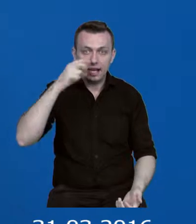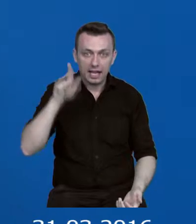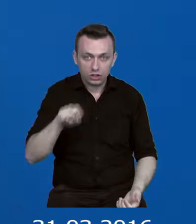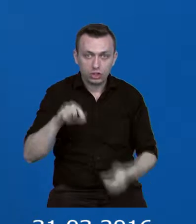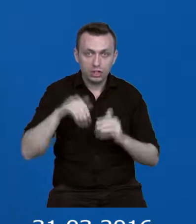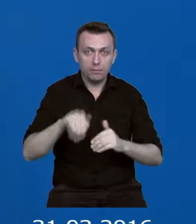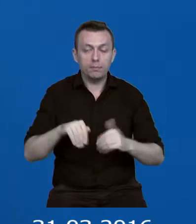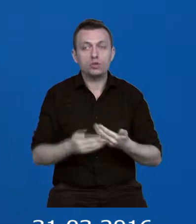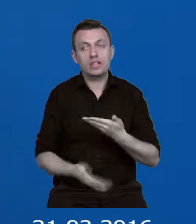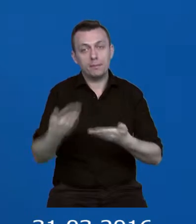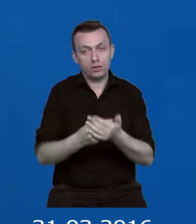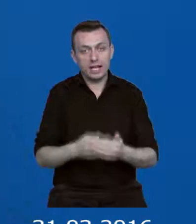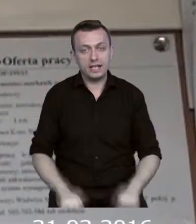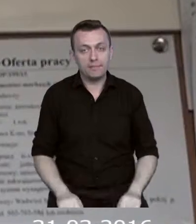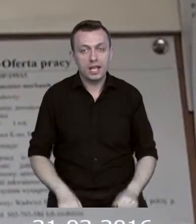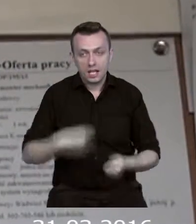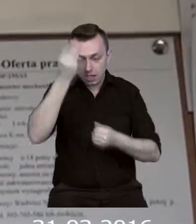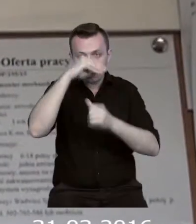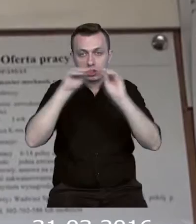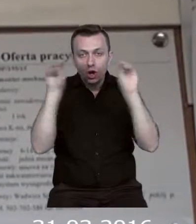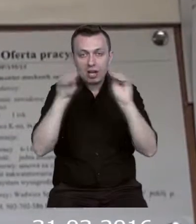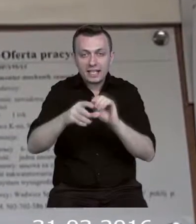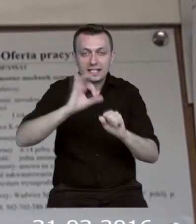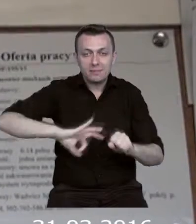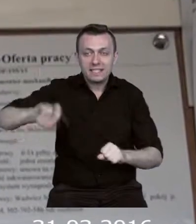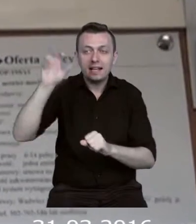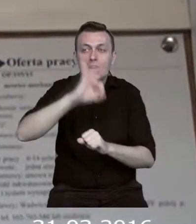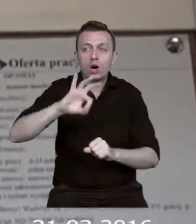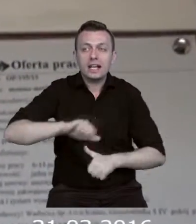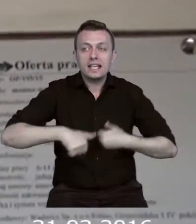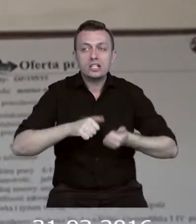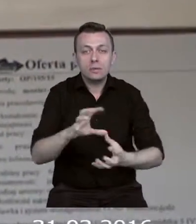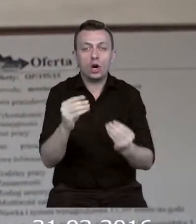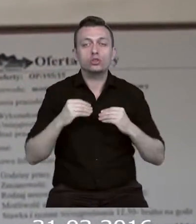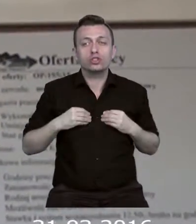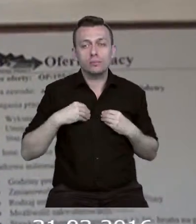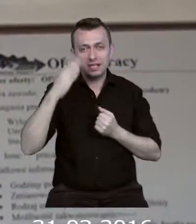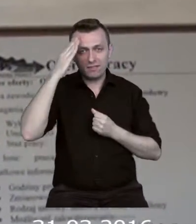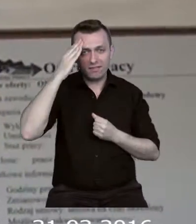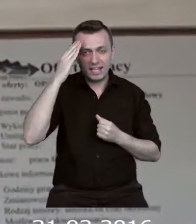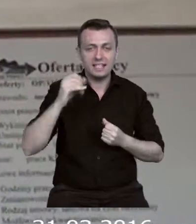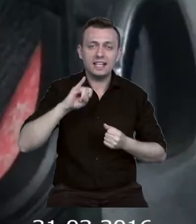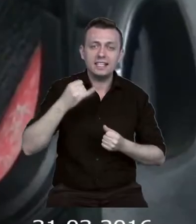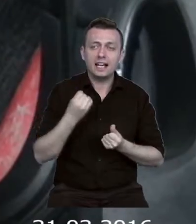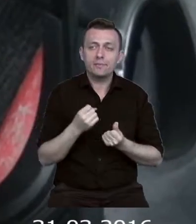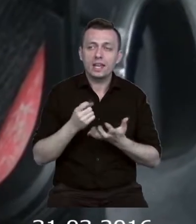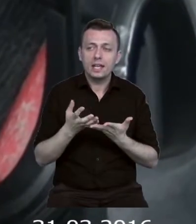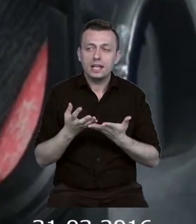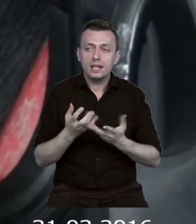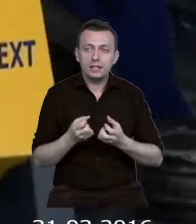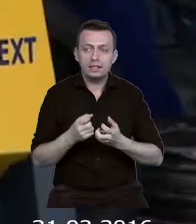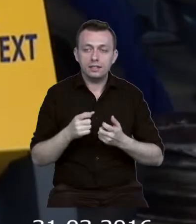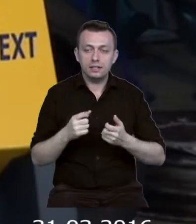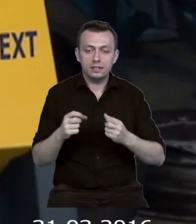zakończeniu stażu oferty pracy. Szkolenie pod nazwą Elektromechanik będzie okazją do zdobycia wiedzy z zakresu montażu